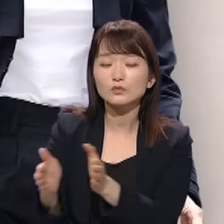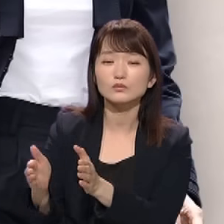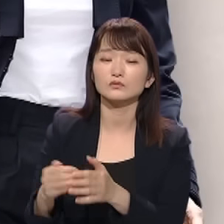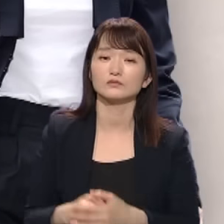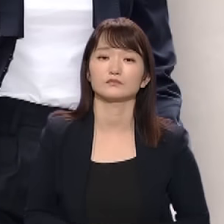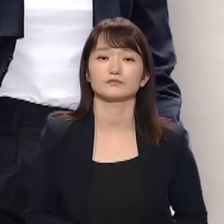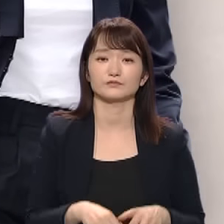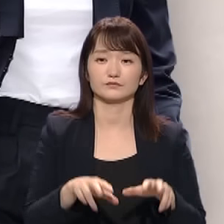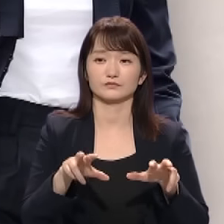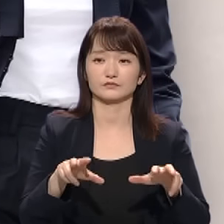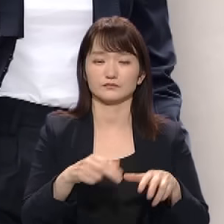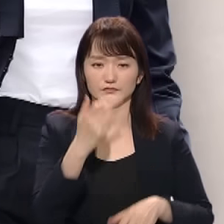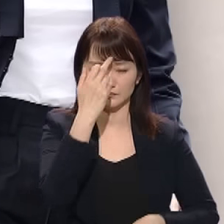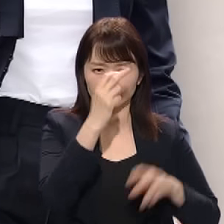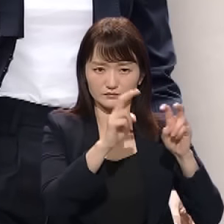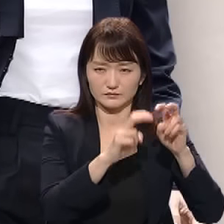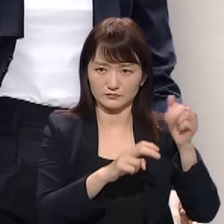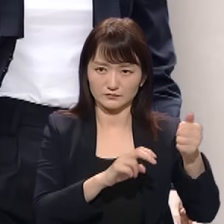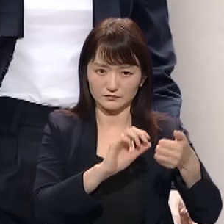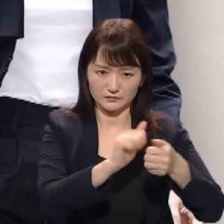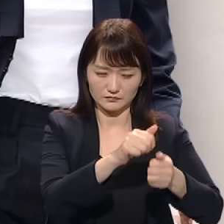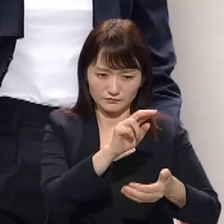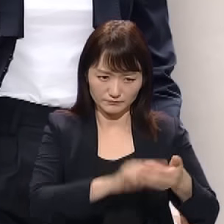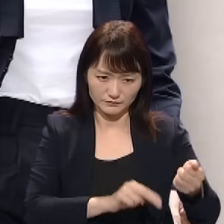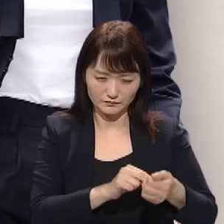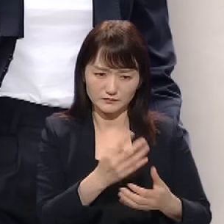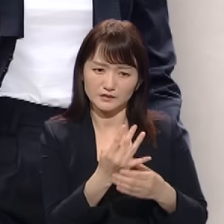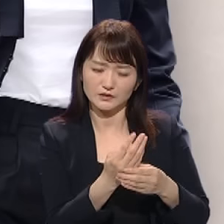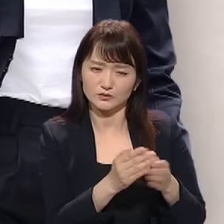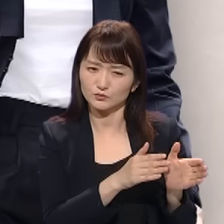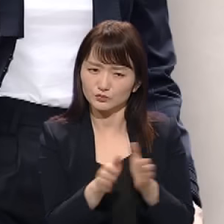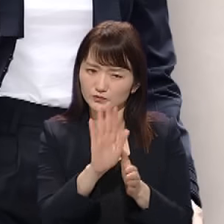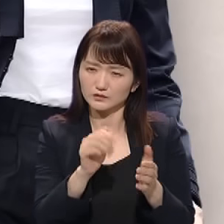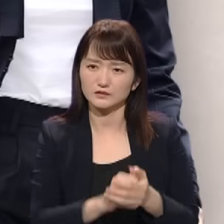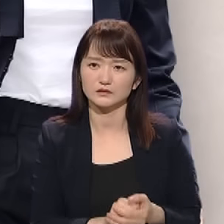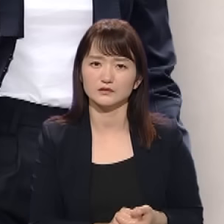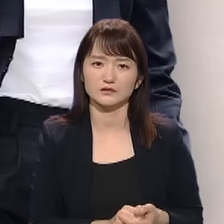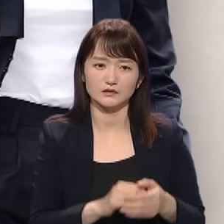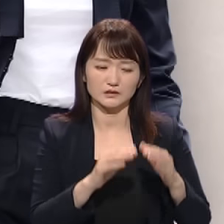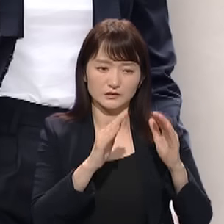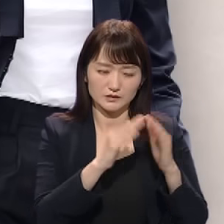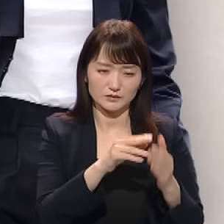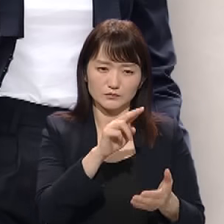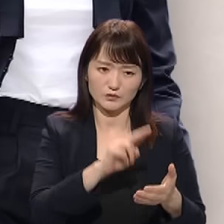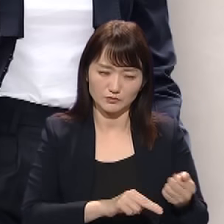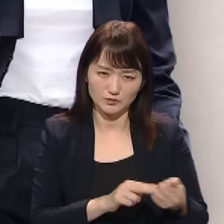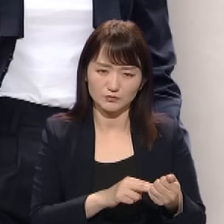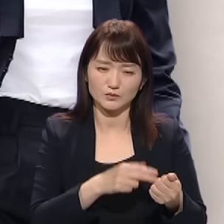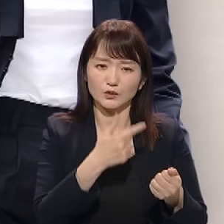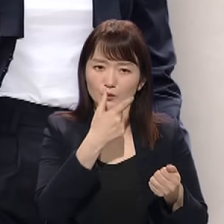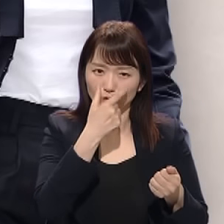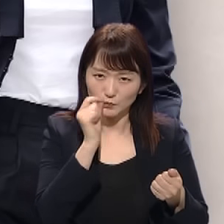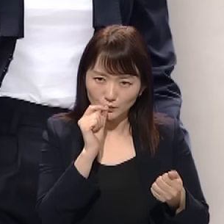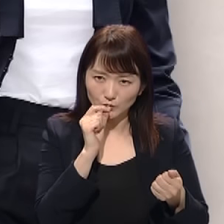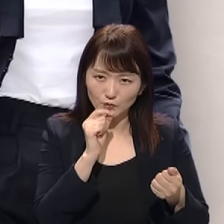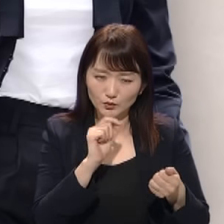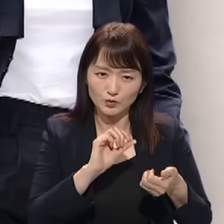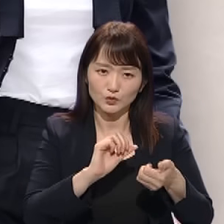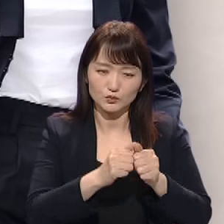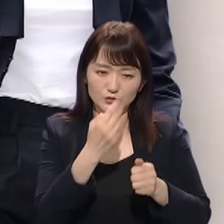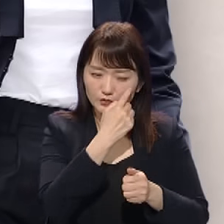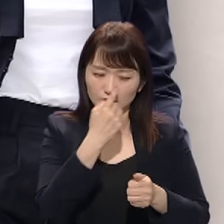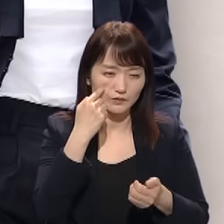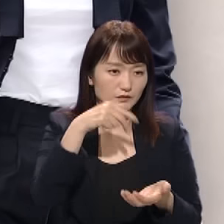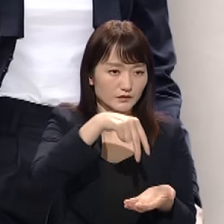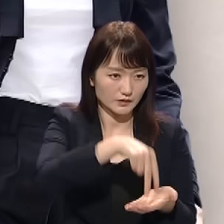네, 지금으로서는 최 회장이 지분을 매각해서 현금을 마련하기보다는 보유한 부동산을 팔고 부족한 부분은 주식을 담보로 해서